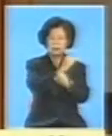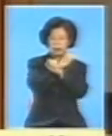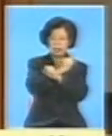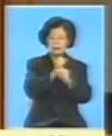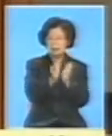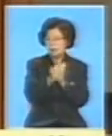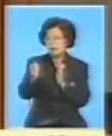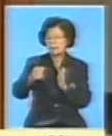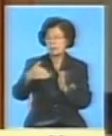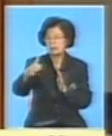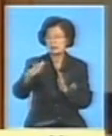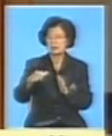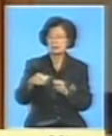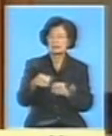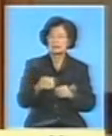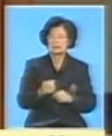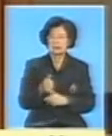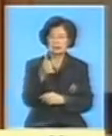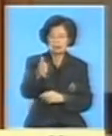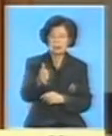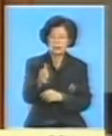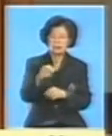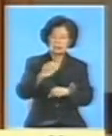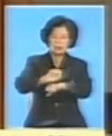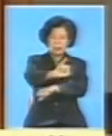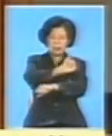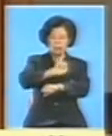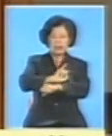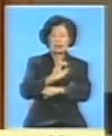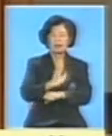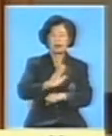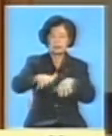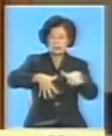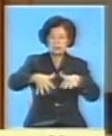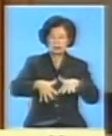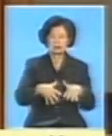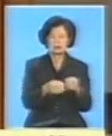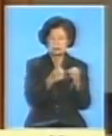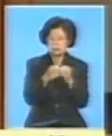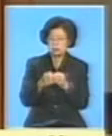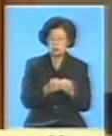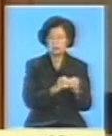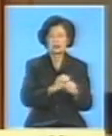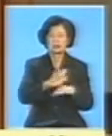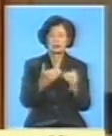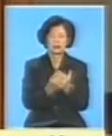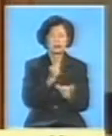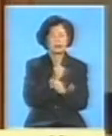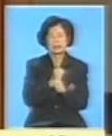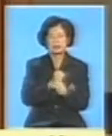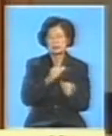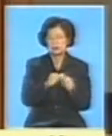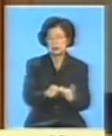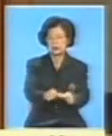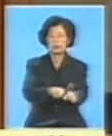งไม่ออกมาไล่อะไรไร่ของประชาชนนะมันรบกวนไปหมดอ่ะเพราะนั้นต้องทำให้เกิดความยั่งยืนขึ้นนะครับอัน